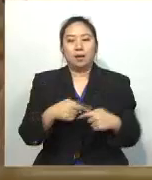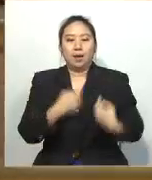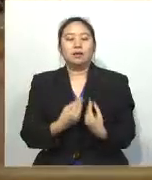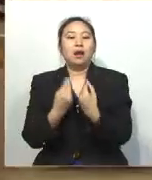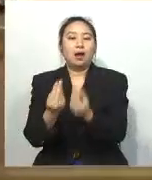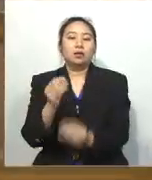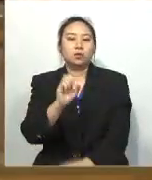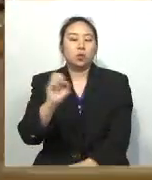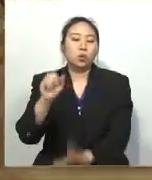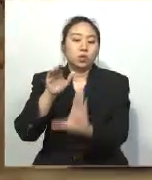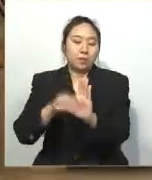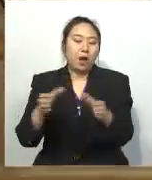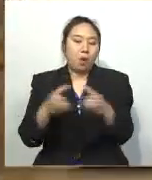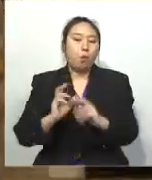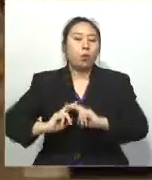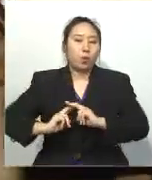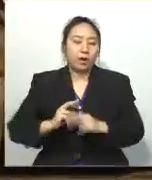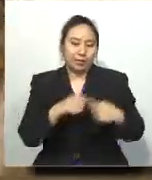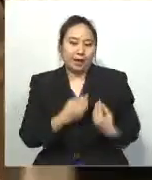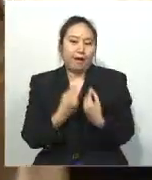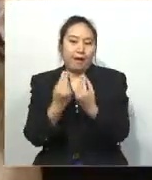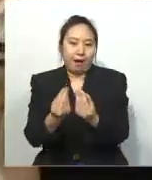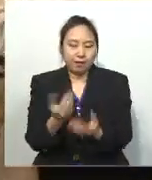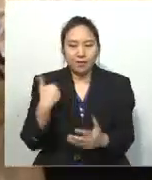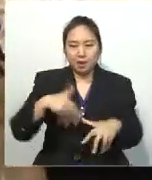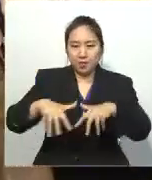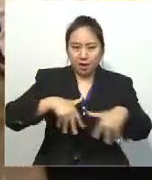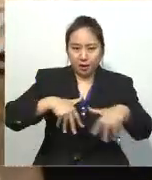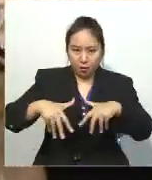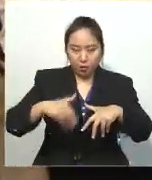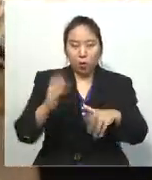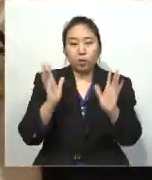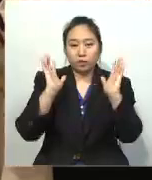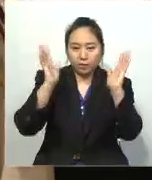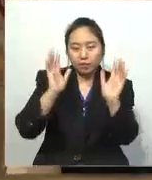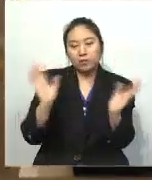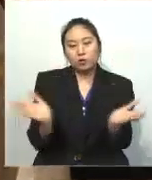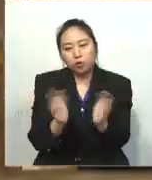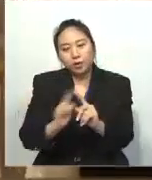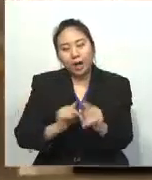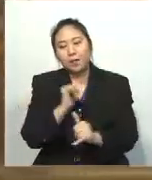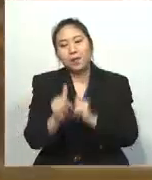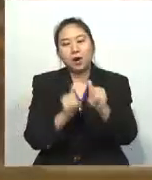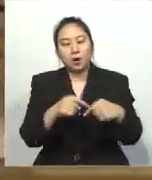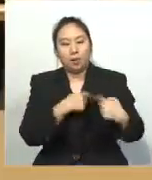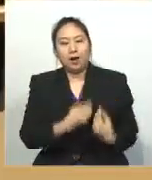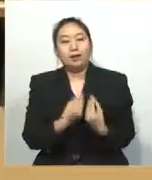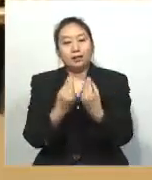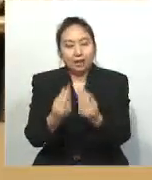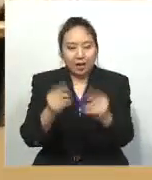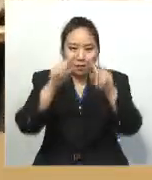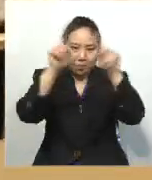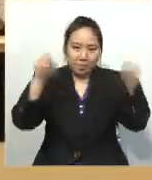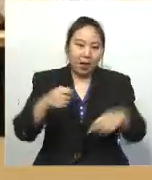ส.ของพรรคการเมืองตนเองด้วยค่ะรวมถึงพี่น้องประชาชนผู้ที่สนับสนุนพรรคต่างๆก็เดินทางมาให้กำลังใจถือป้ายเ